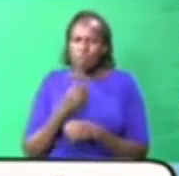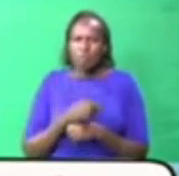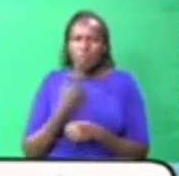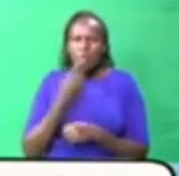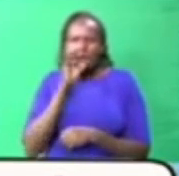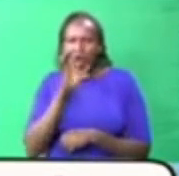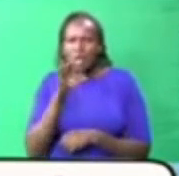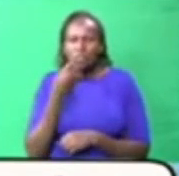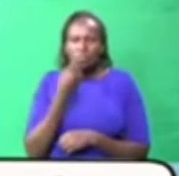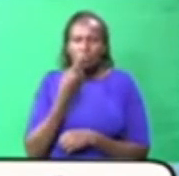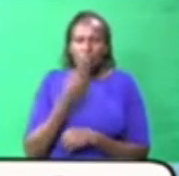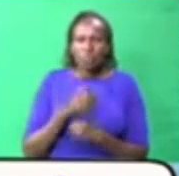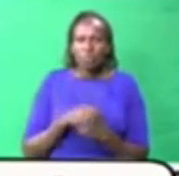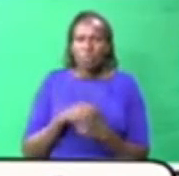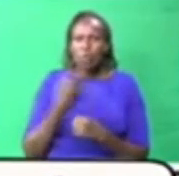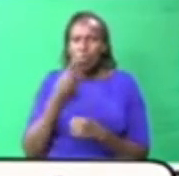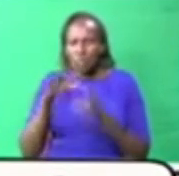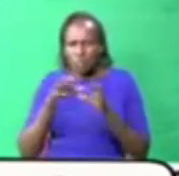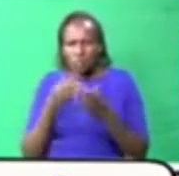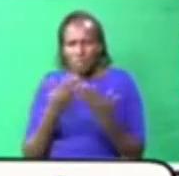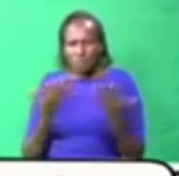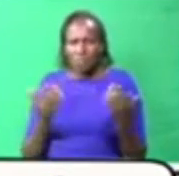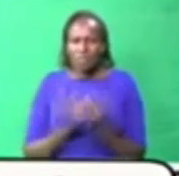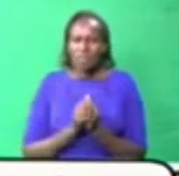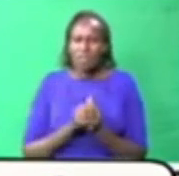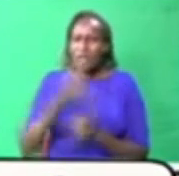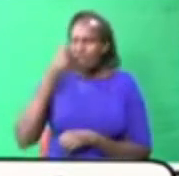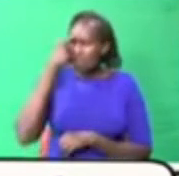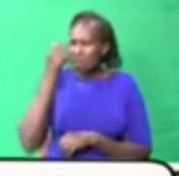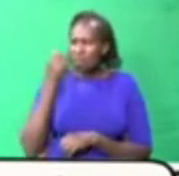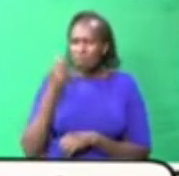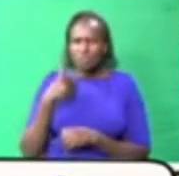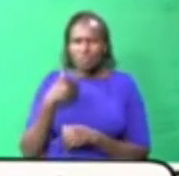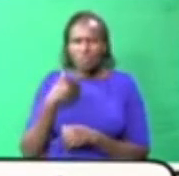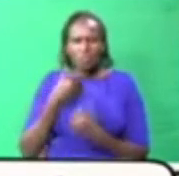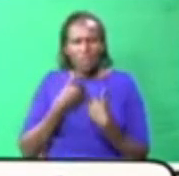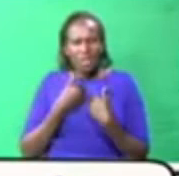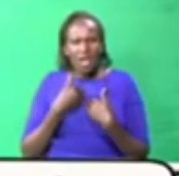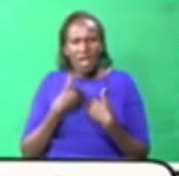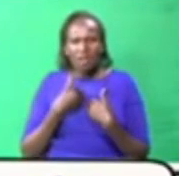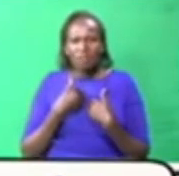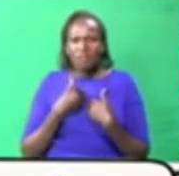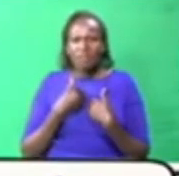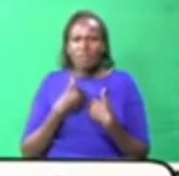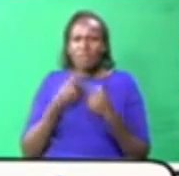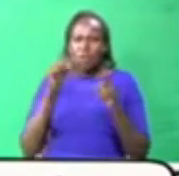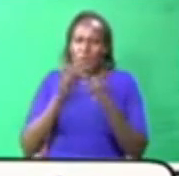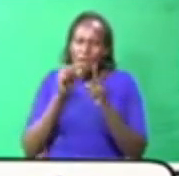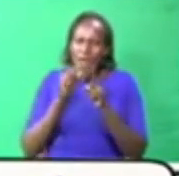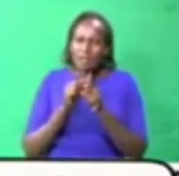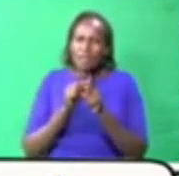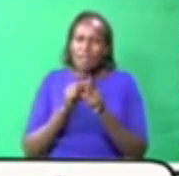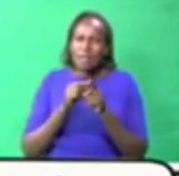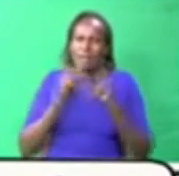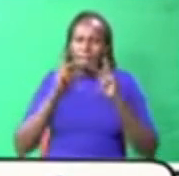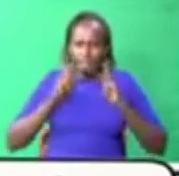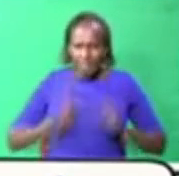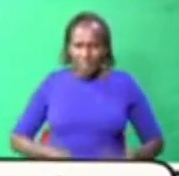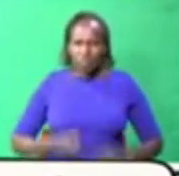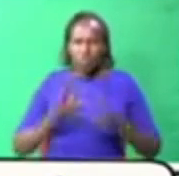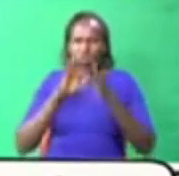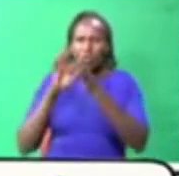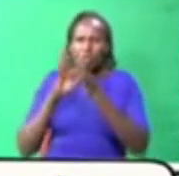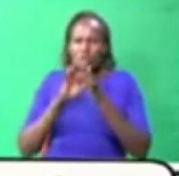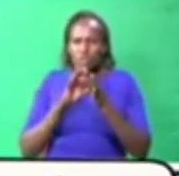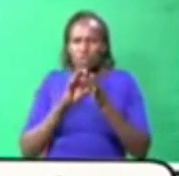nani, nani alifanya kitu fulani? Because we don't have that one on one personal connection and